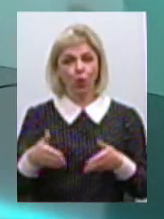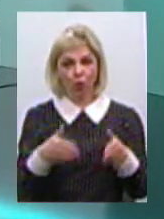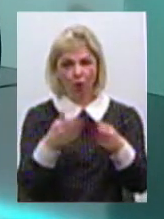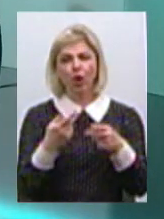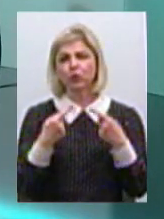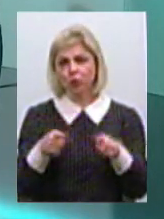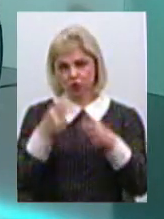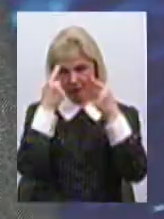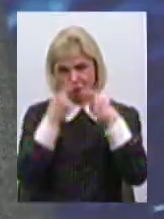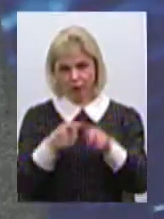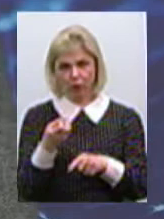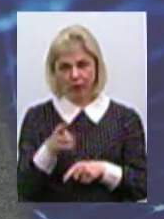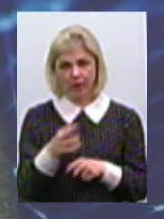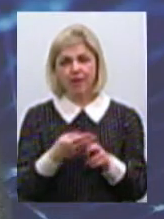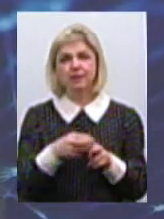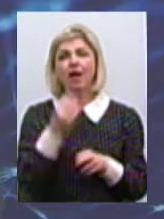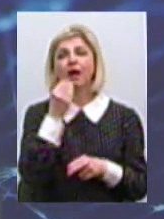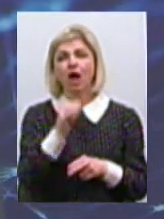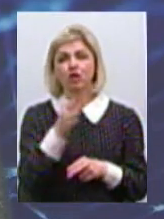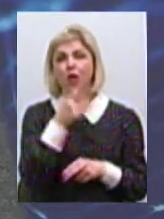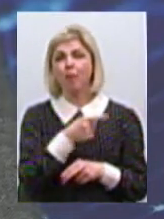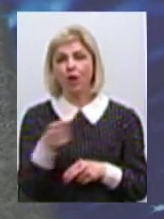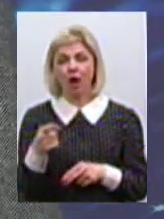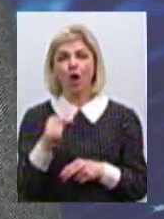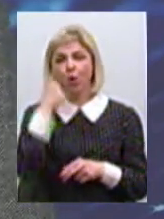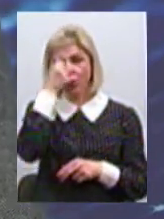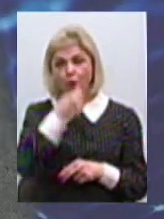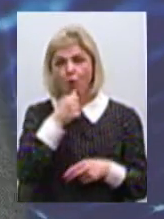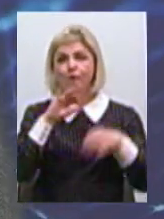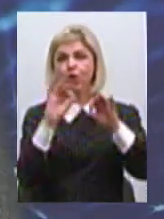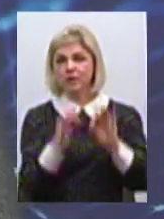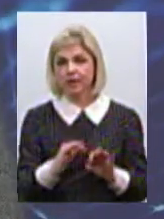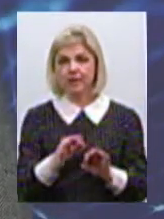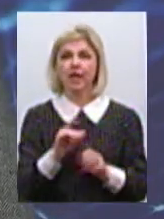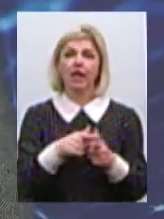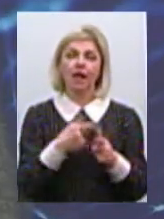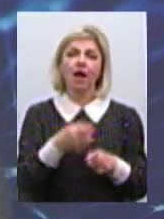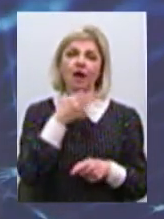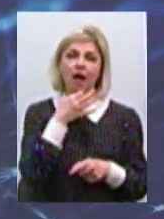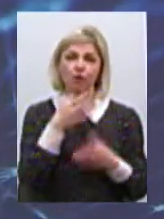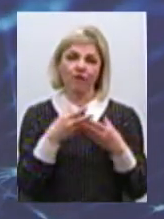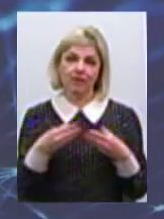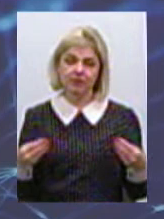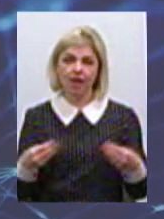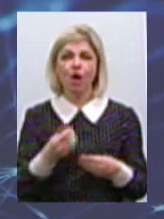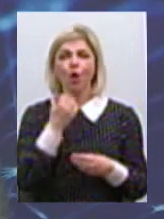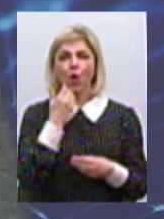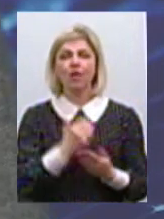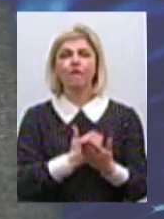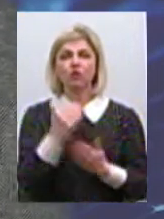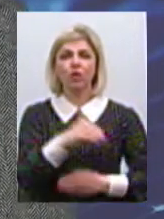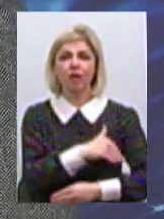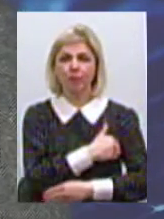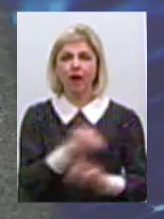найкраща пора року для вкладання – це восени чи рано навесні. Бо коли висока температура,